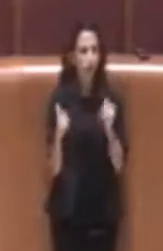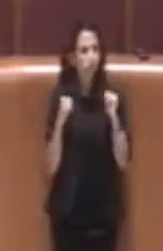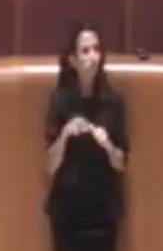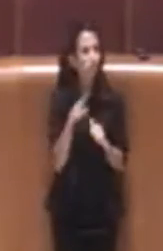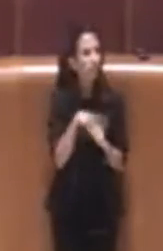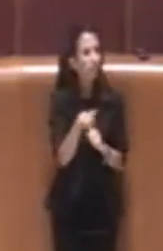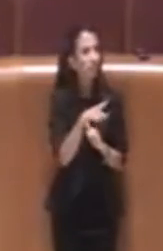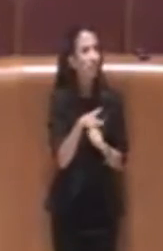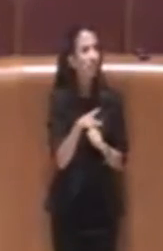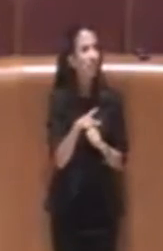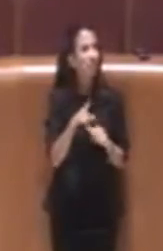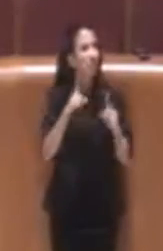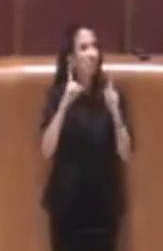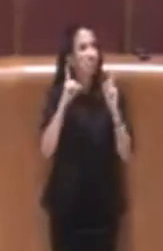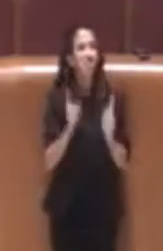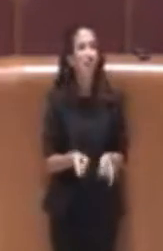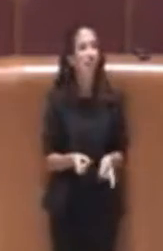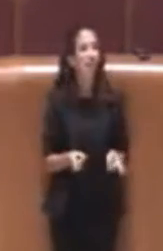devono